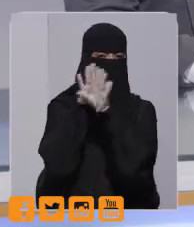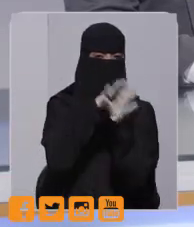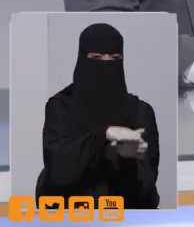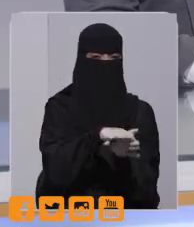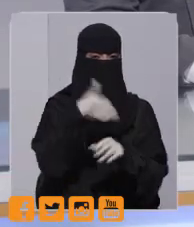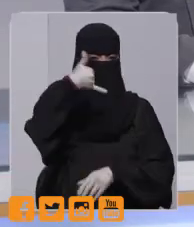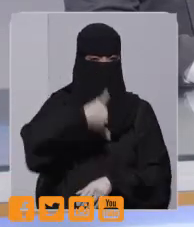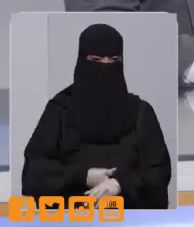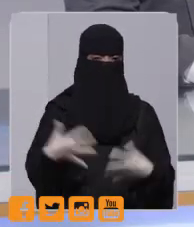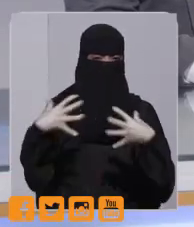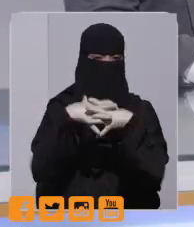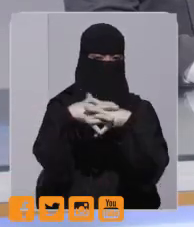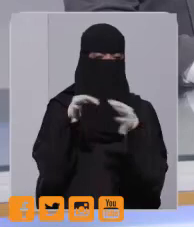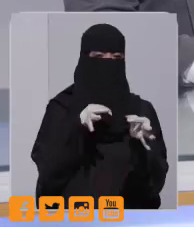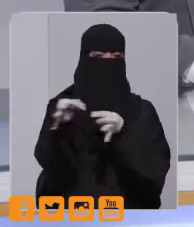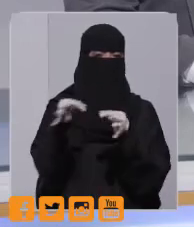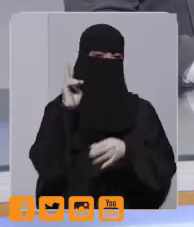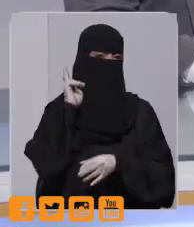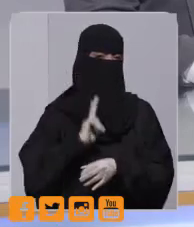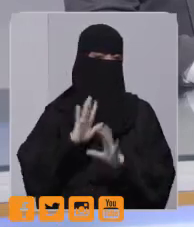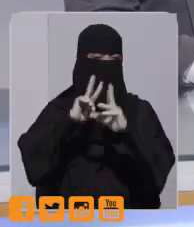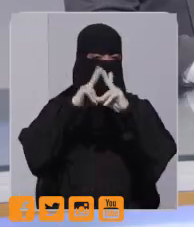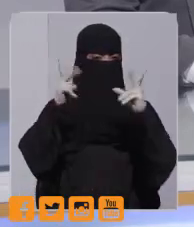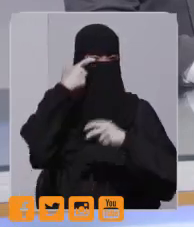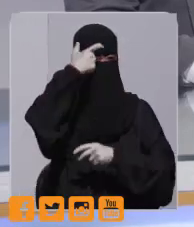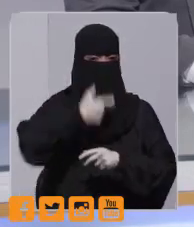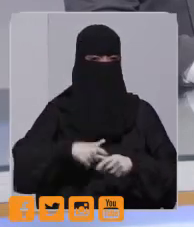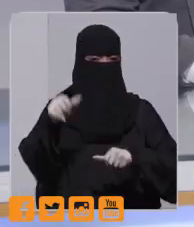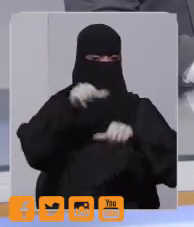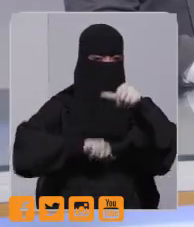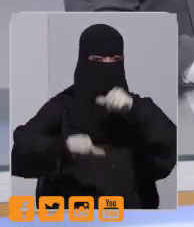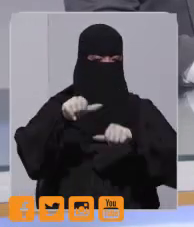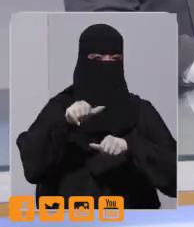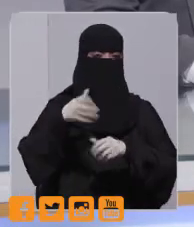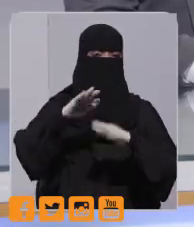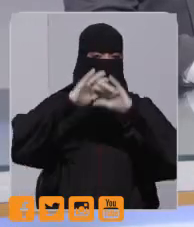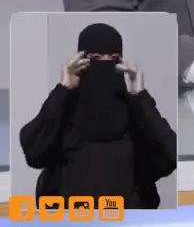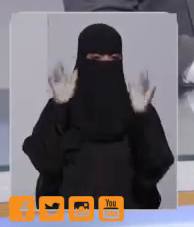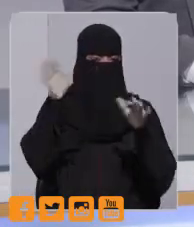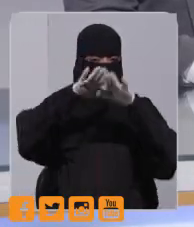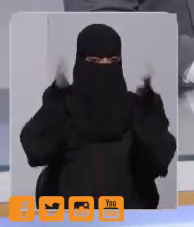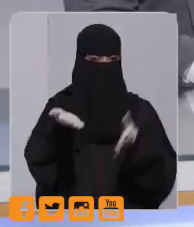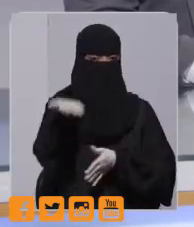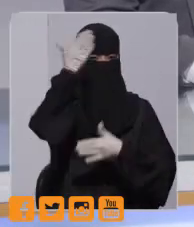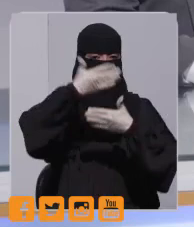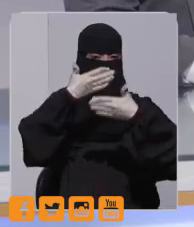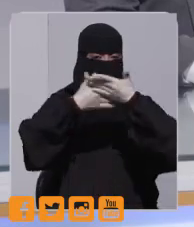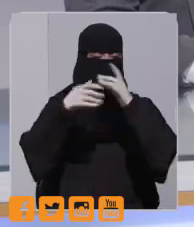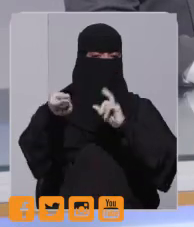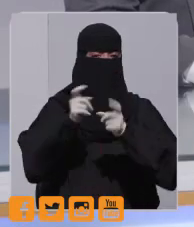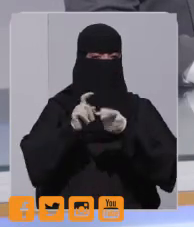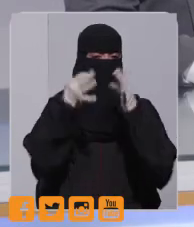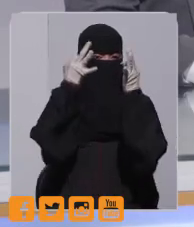اليمن كشريك اساسي للحكومه في الجوانب الانسانيه والاقتصاديه والتنمويه وبناء المؤسسات